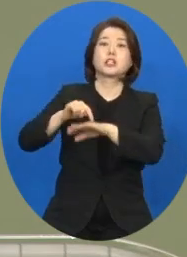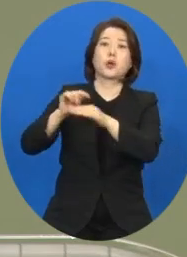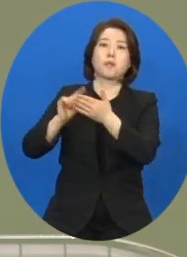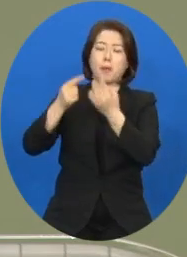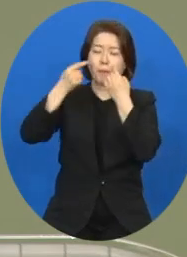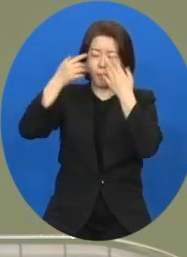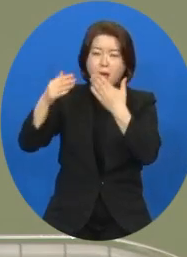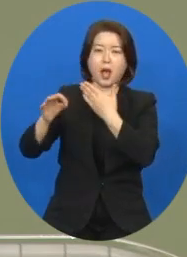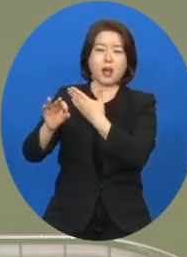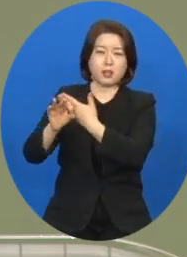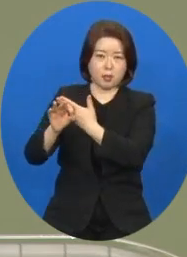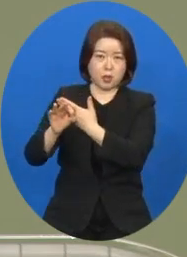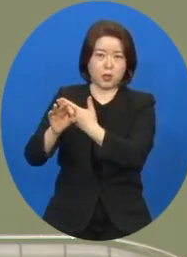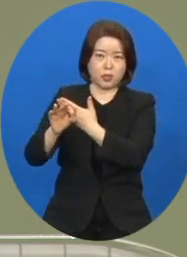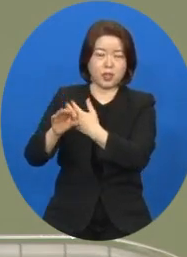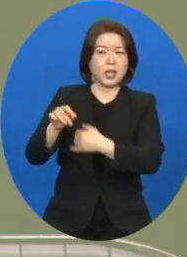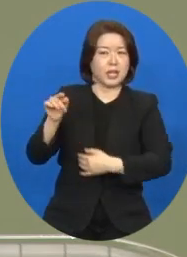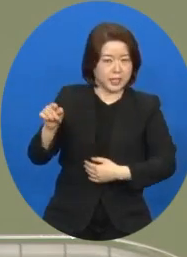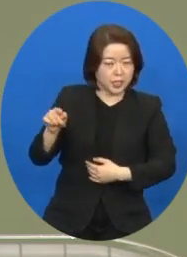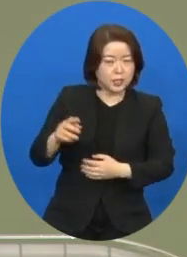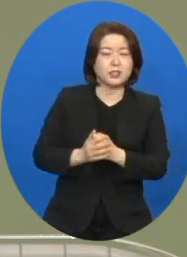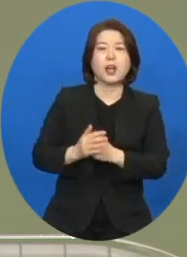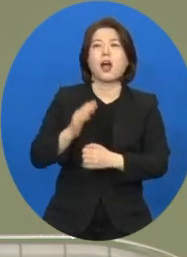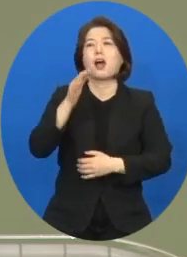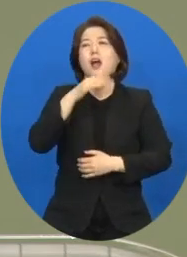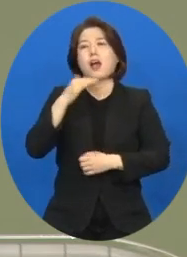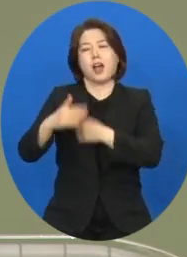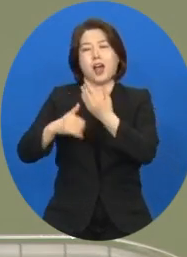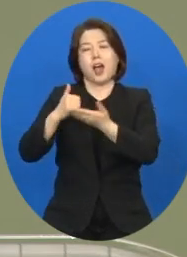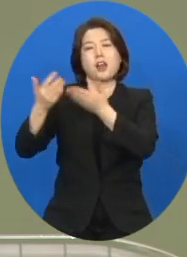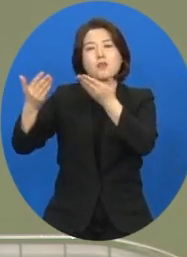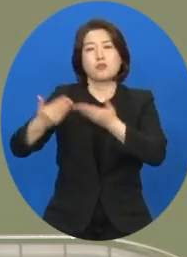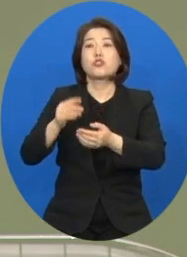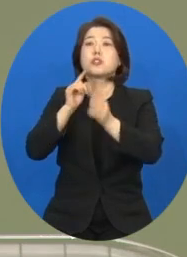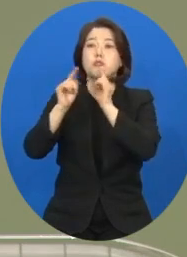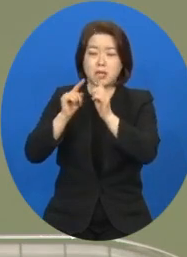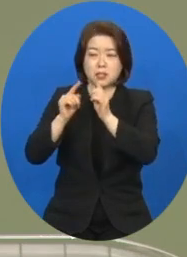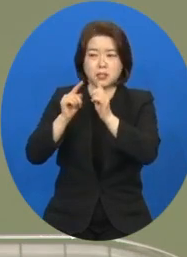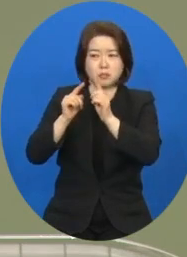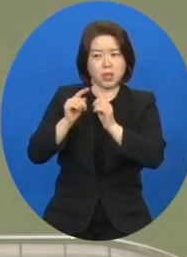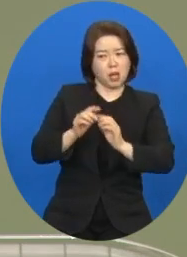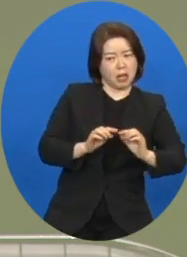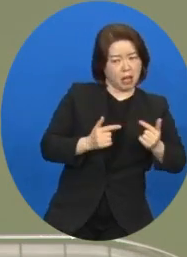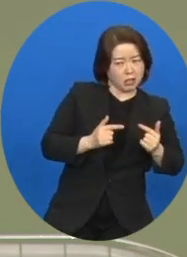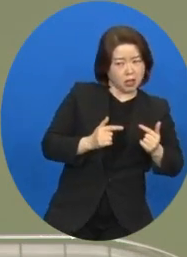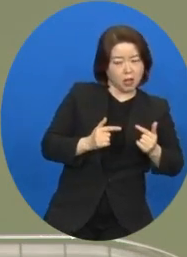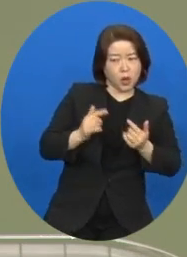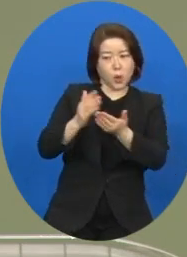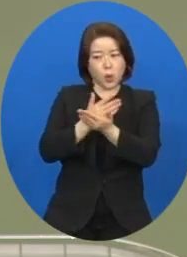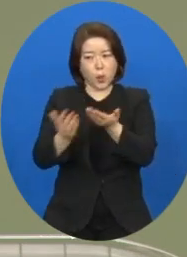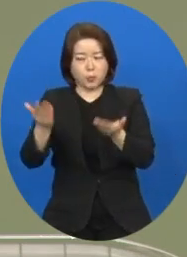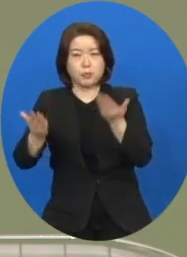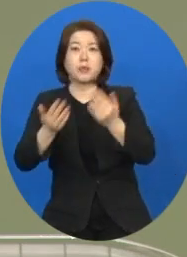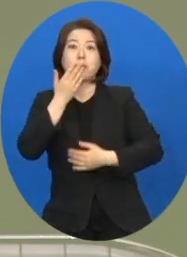분명하면 이것이 하나님께서 주신 말씀인지 아닌지를 분별하게 됩니다.